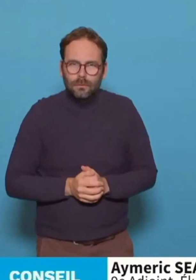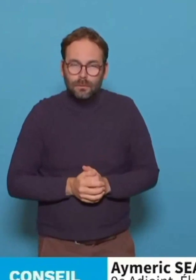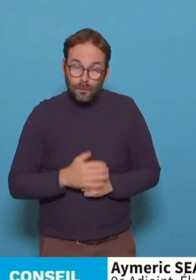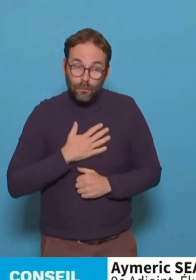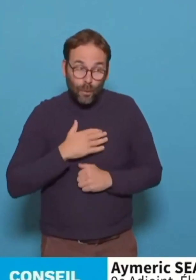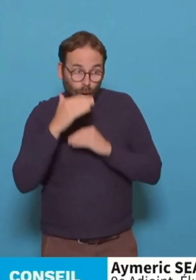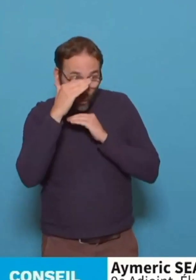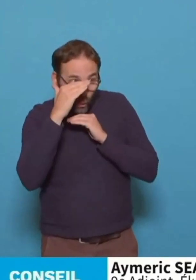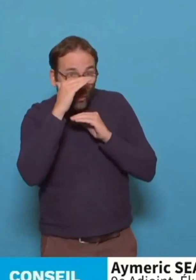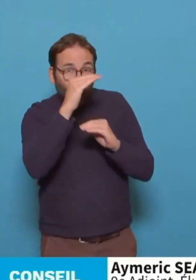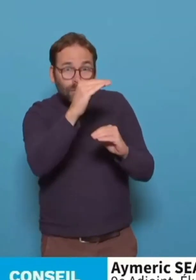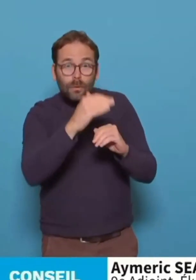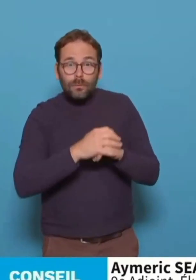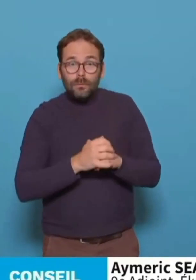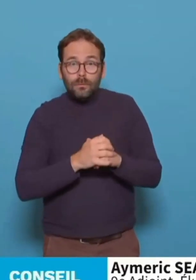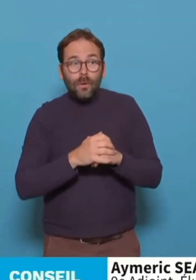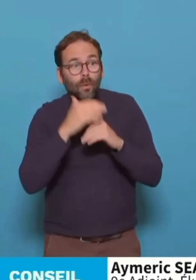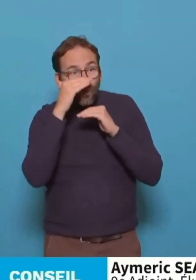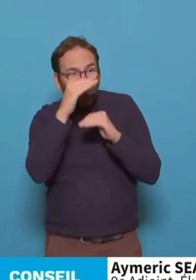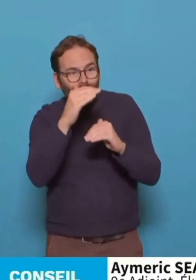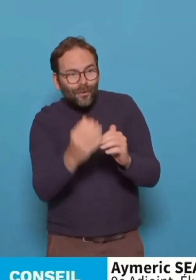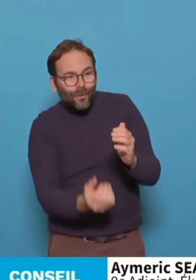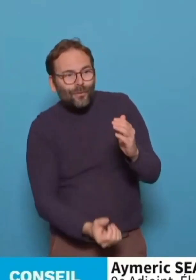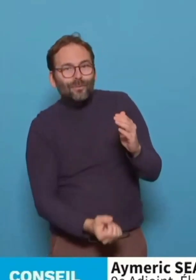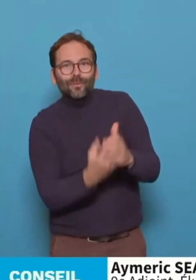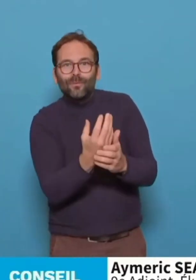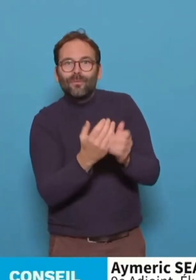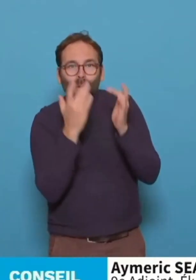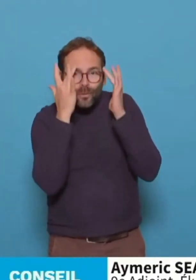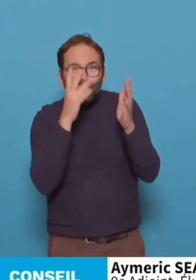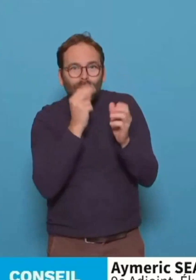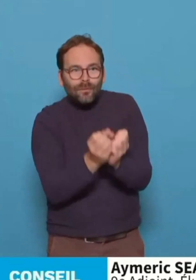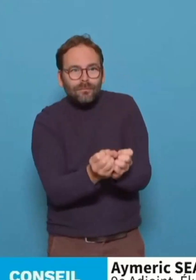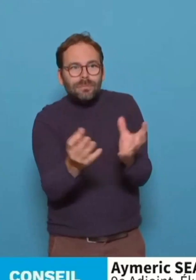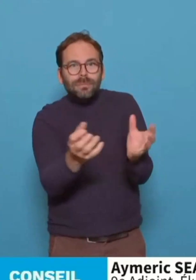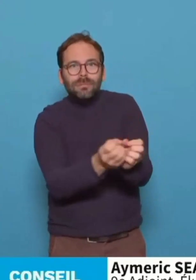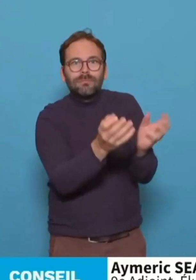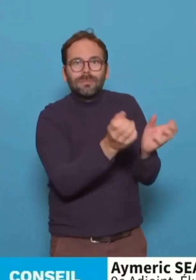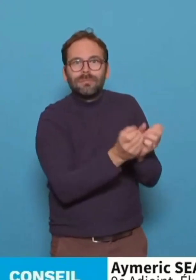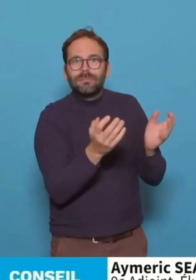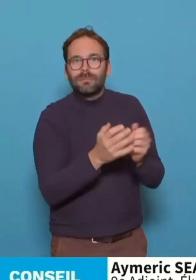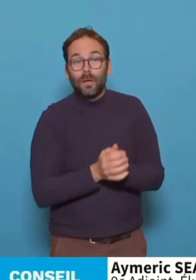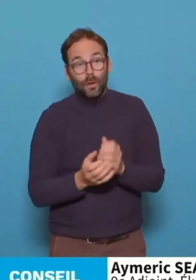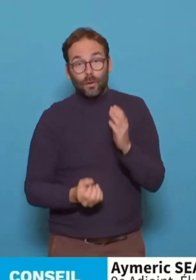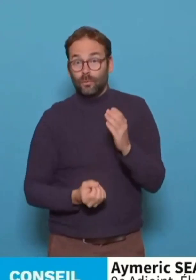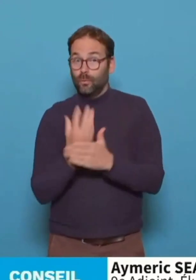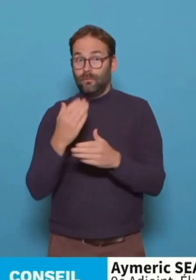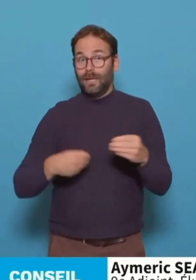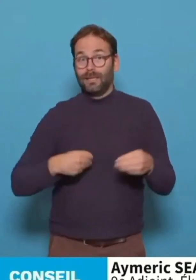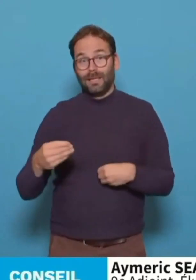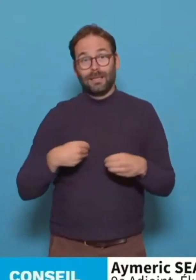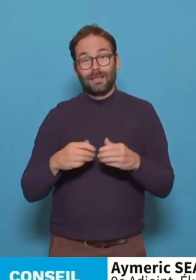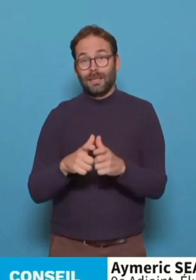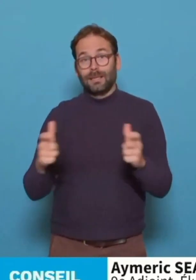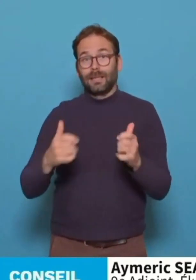confiance dans les nouveaux visages de la culture à Nantes, dans la nouvelle directrice de la Cité des Imaginaires,